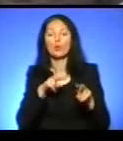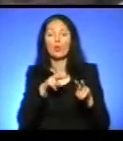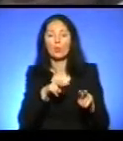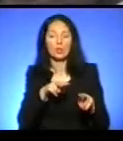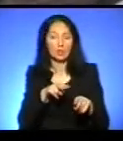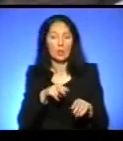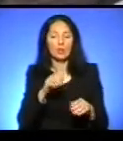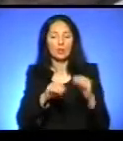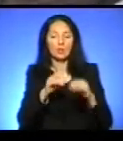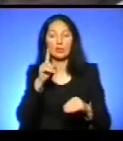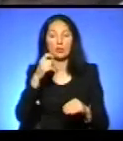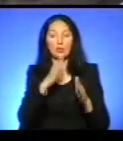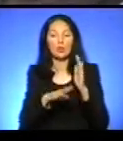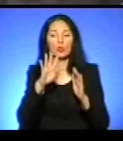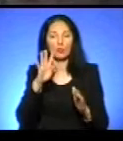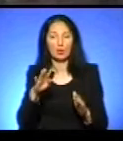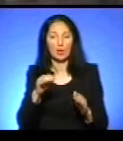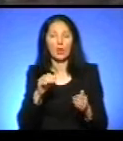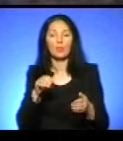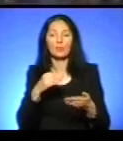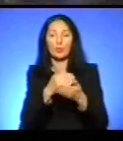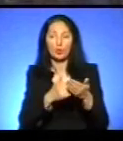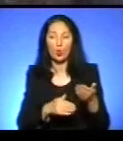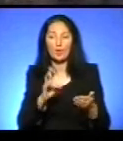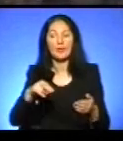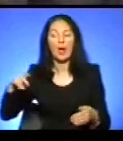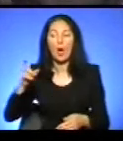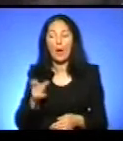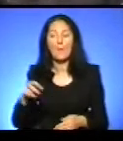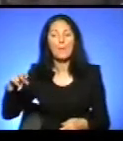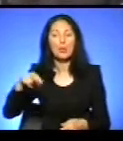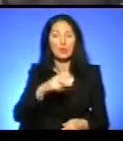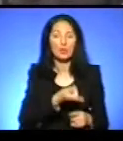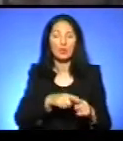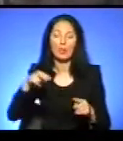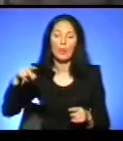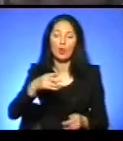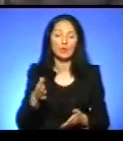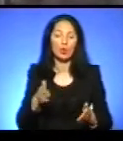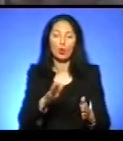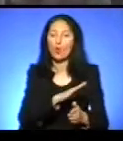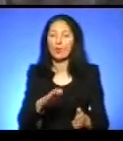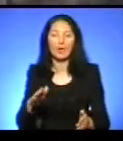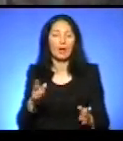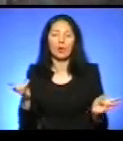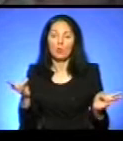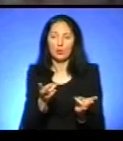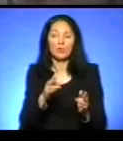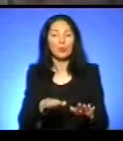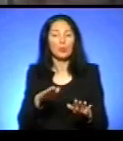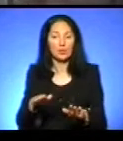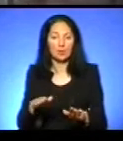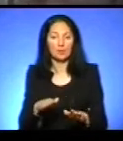склали 194 адмінпостанови на пішоходів, які переходили дорогу в невстановленому місці.